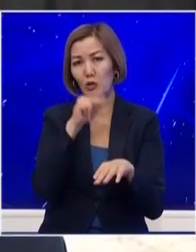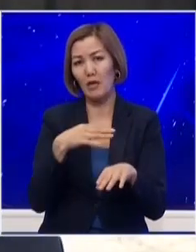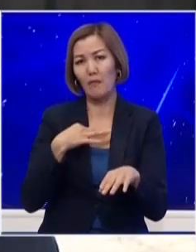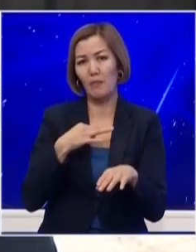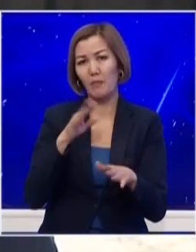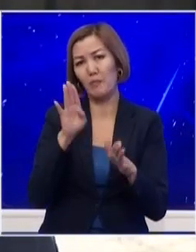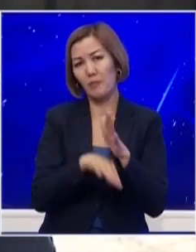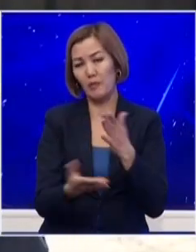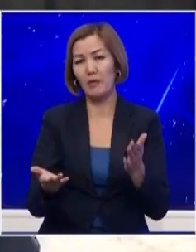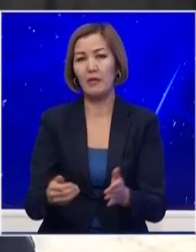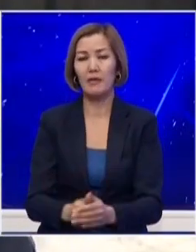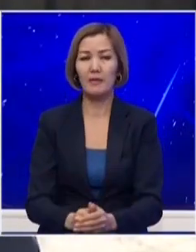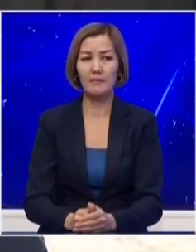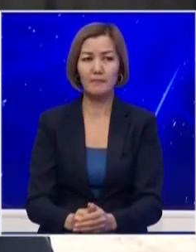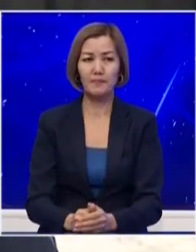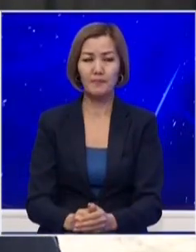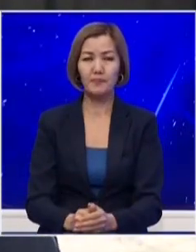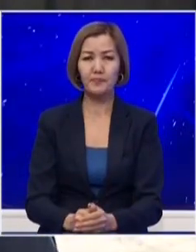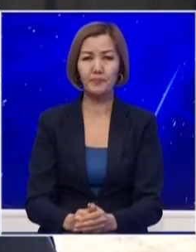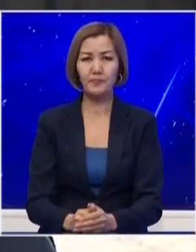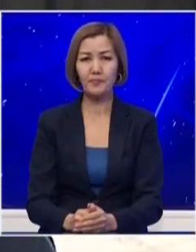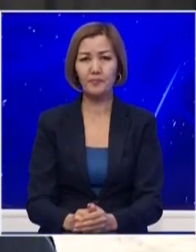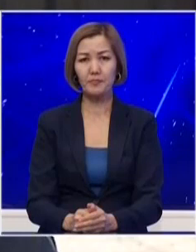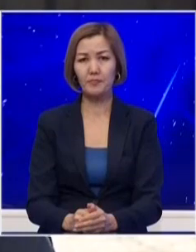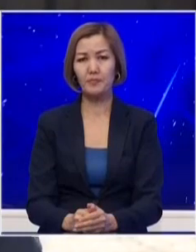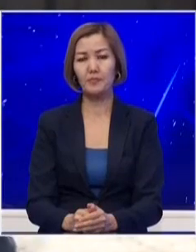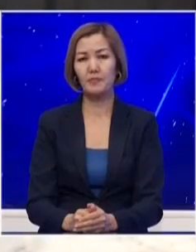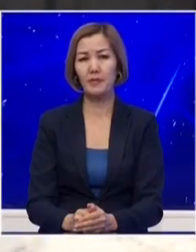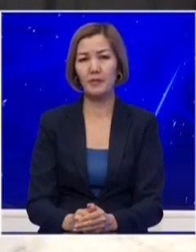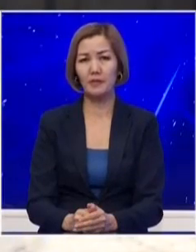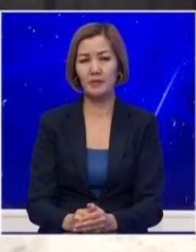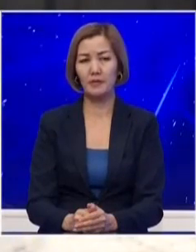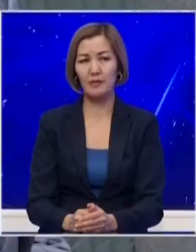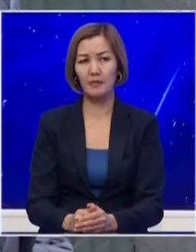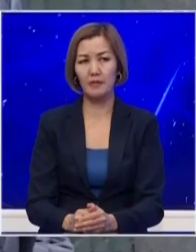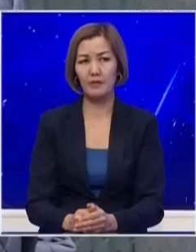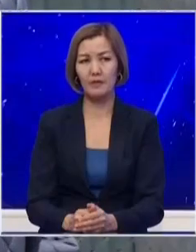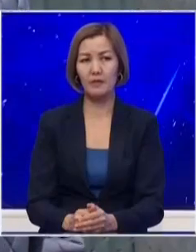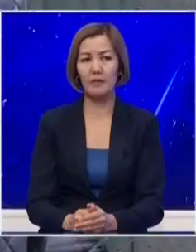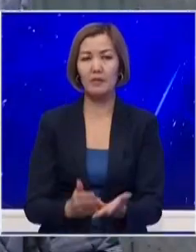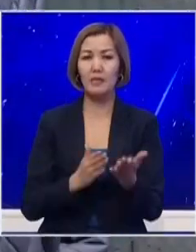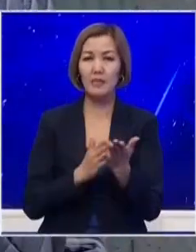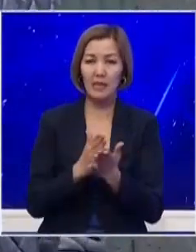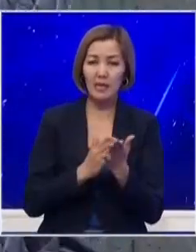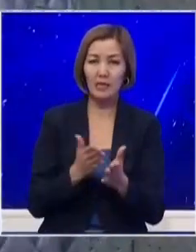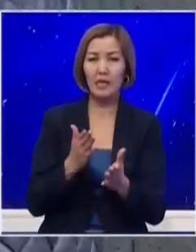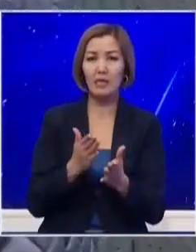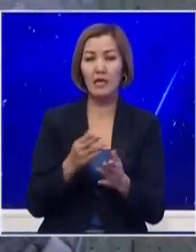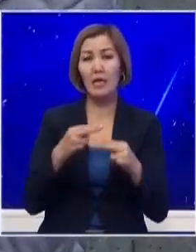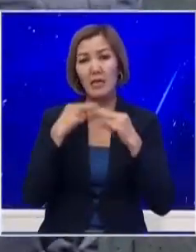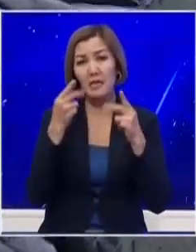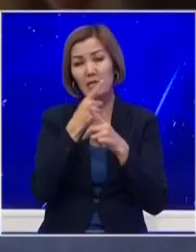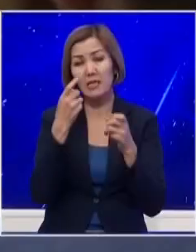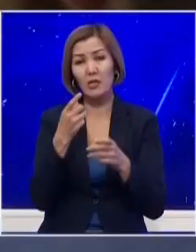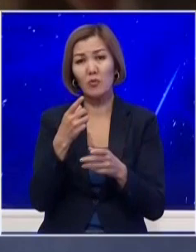әрдайын уведомление жасап, колл-центр арқылы хабарлама жасап. Сала мамандары жасалған ескертуді